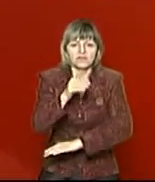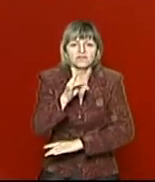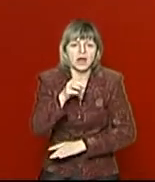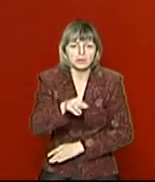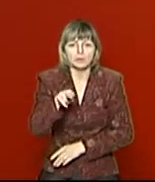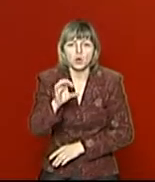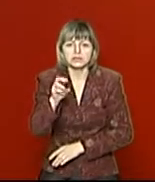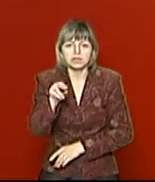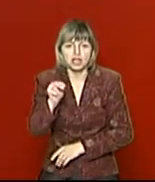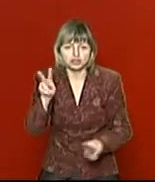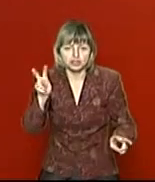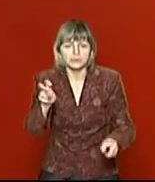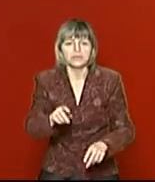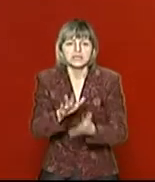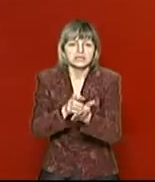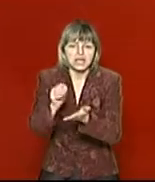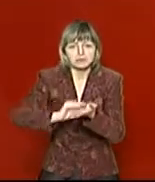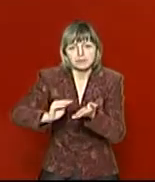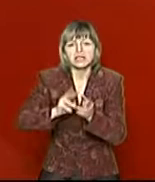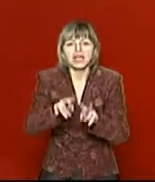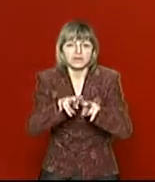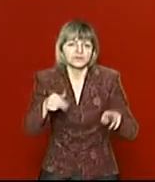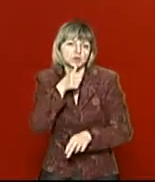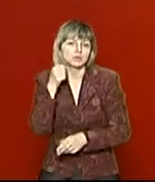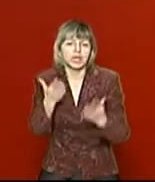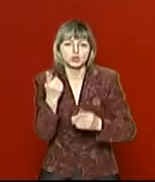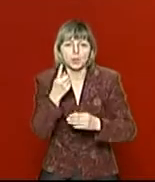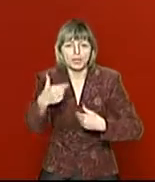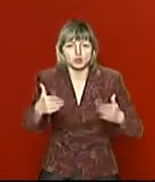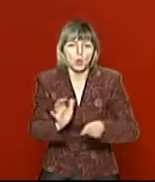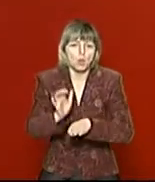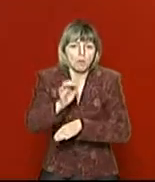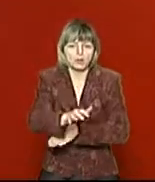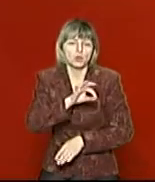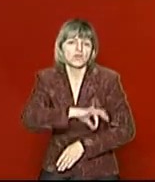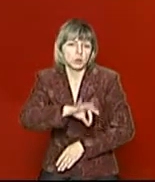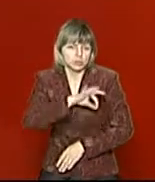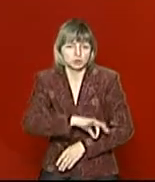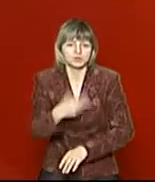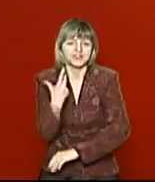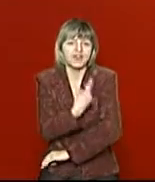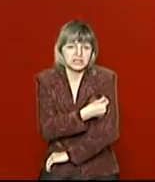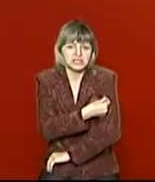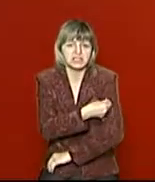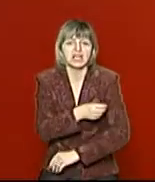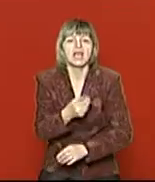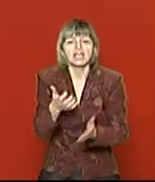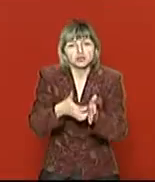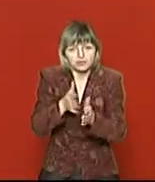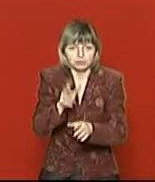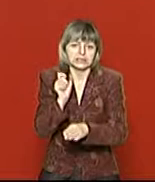Півнюк. Заявку сформували на рівні минулого року, якщо першу партію використовують, вакцину